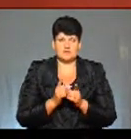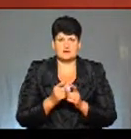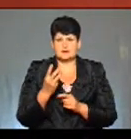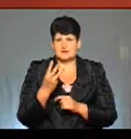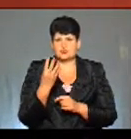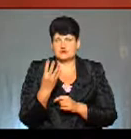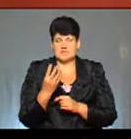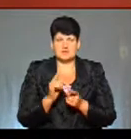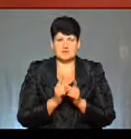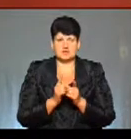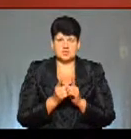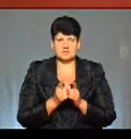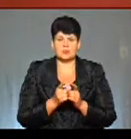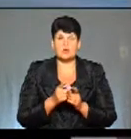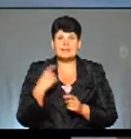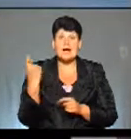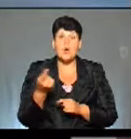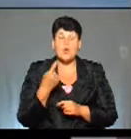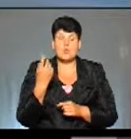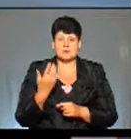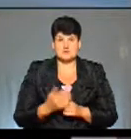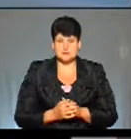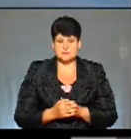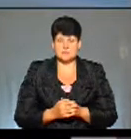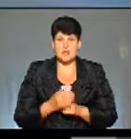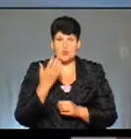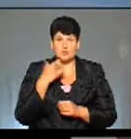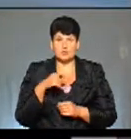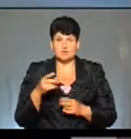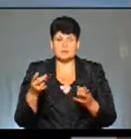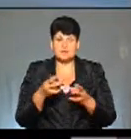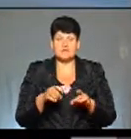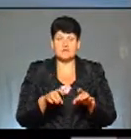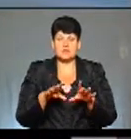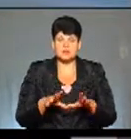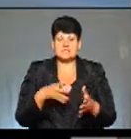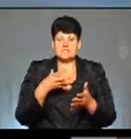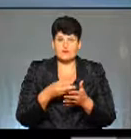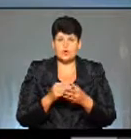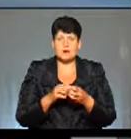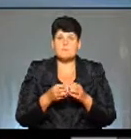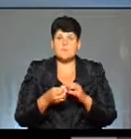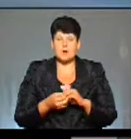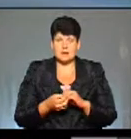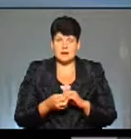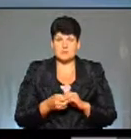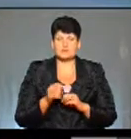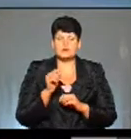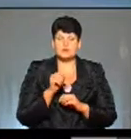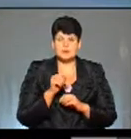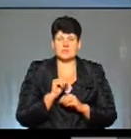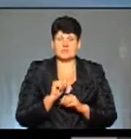3-4 сурдоперекладача на область. А коли людям треба вирішувати якісь свої проблеми, то тоді